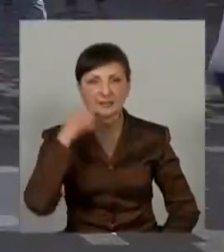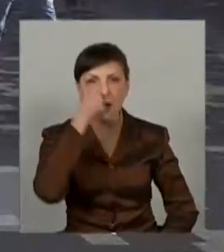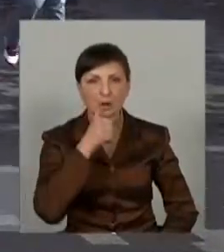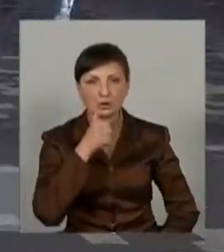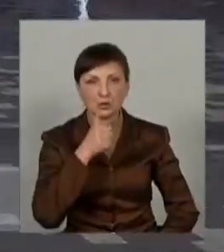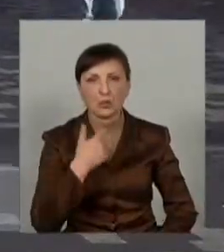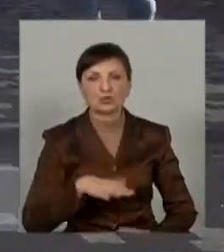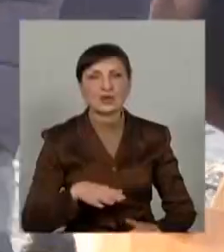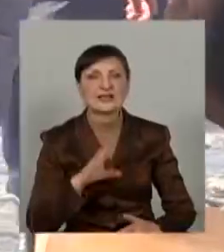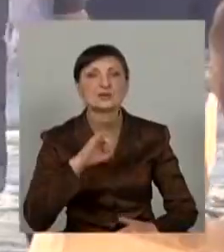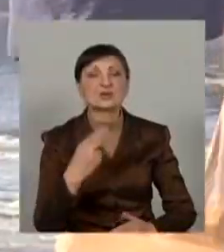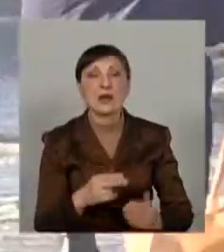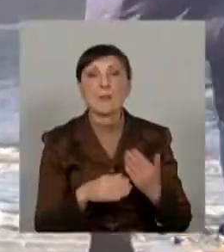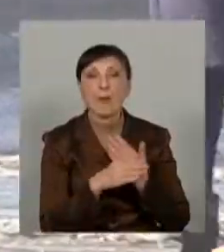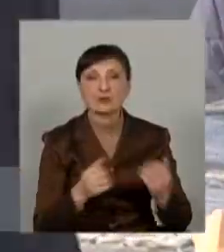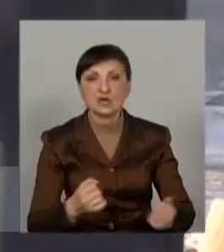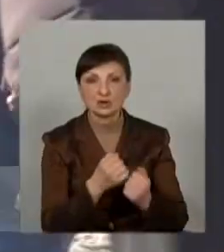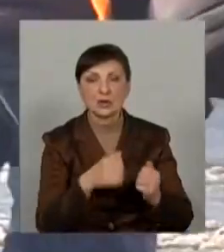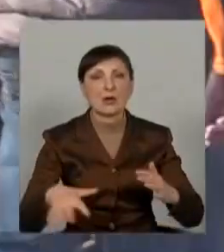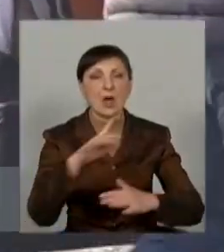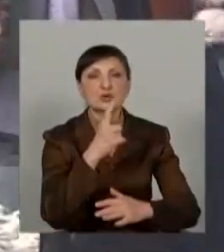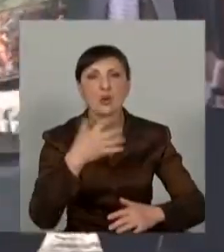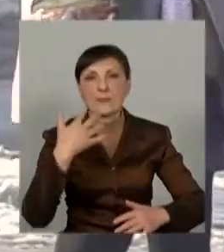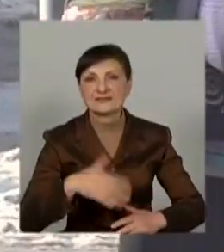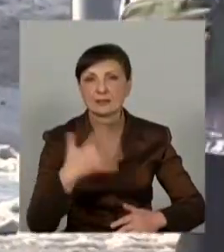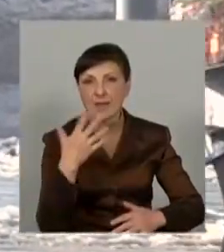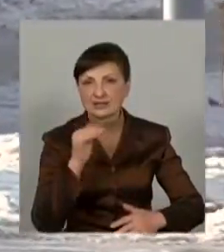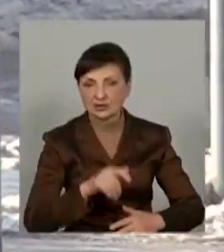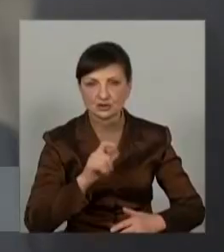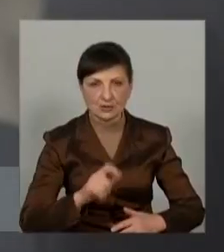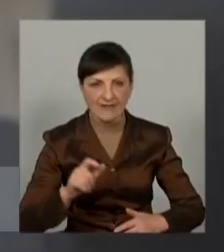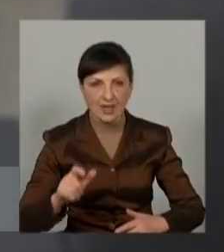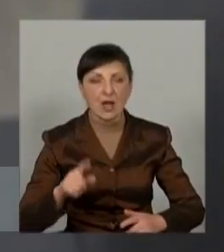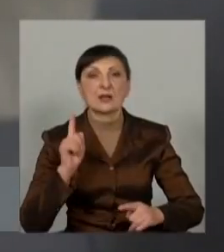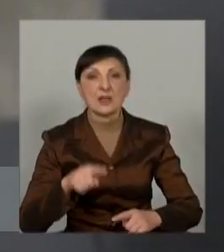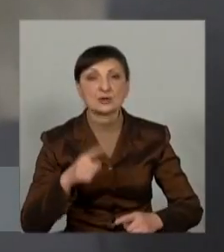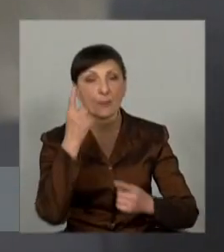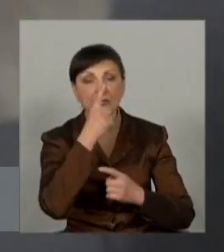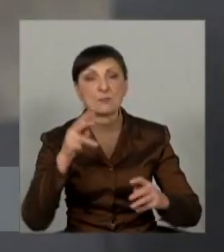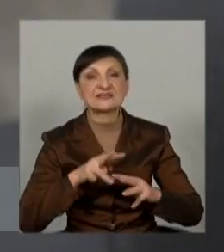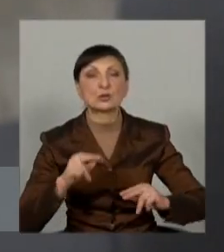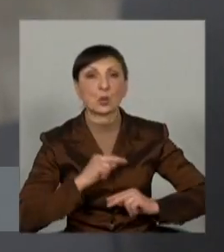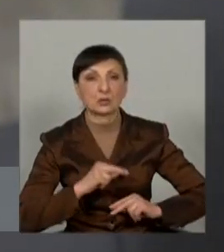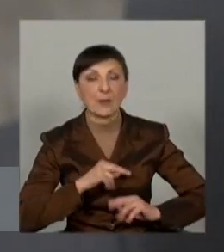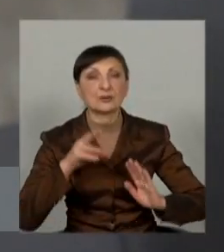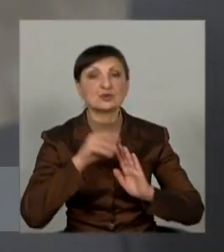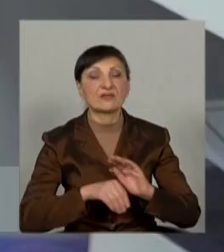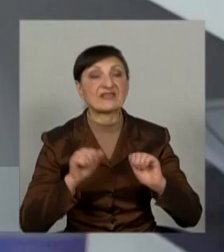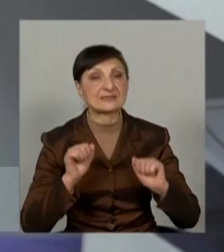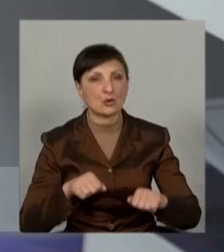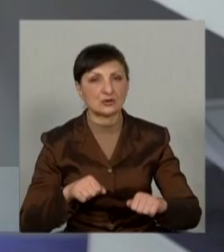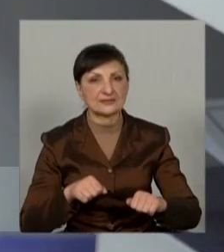мерами социальной поддержки планируется охватить 155 тысяч граждан. Также, по данным Минтруда, предусмотрена